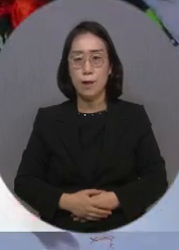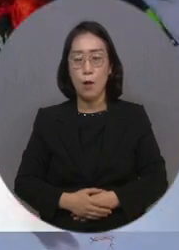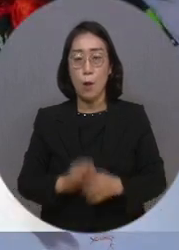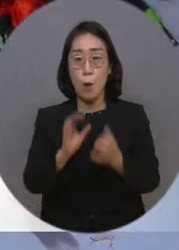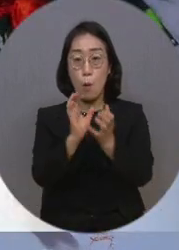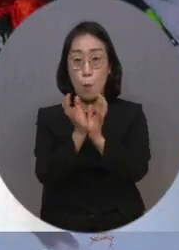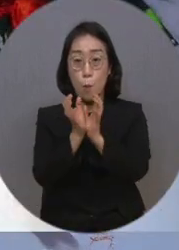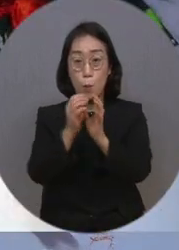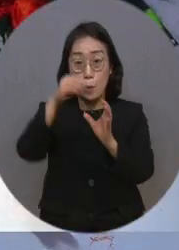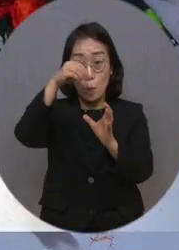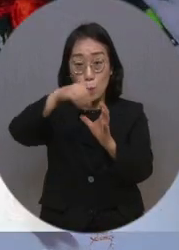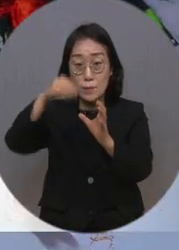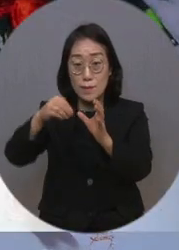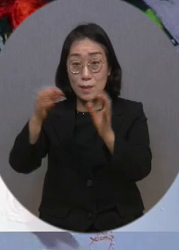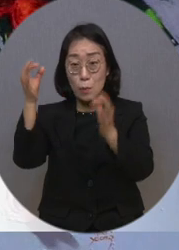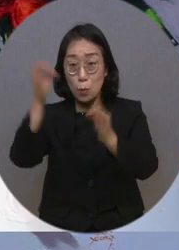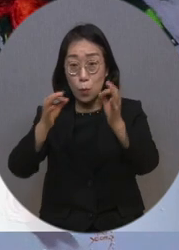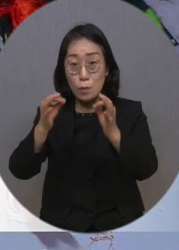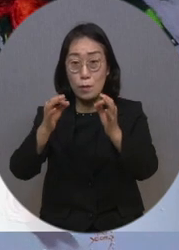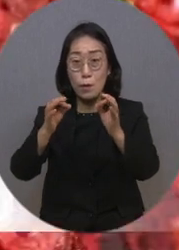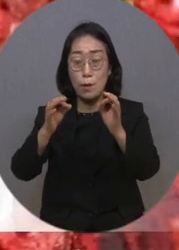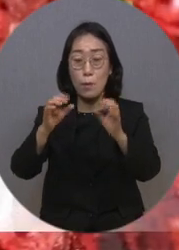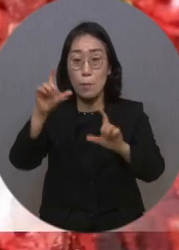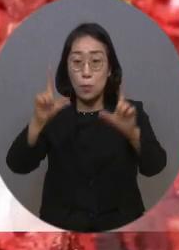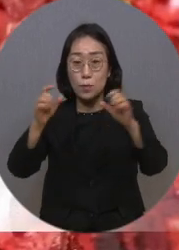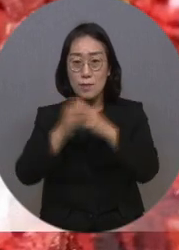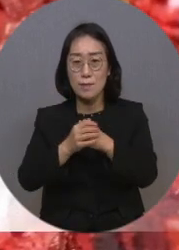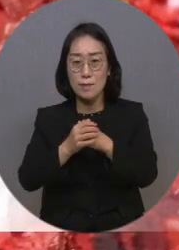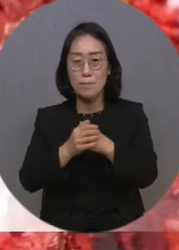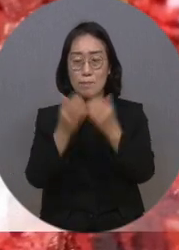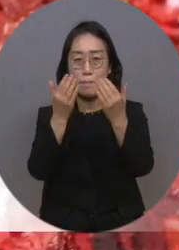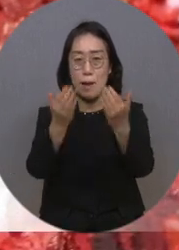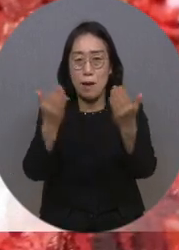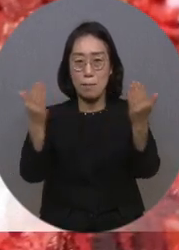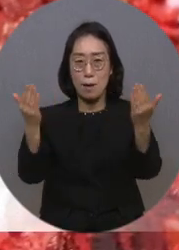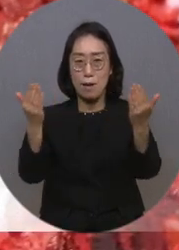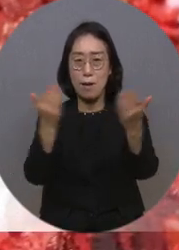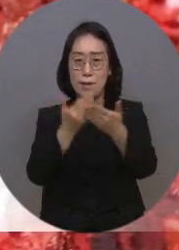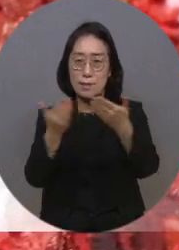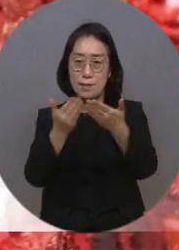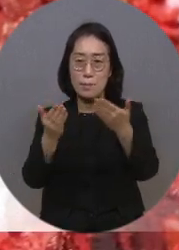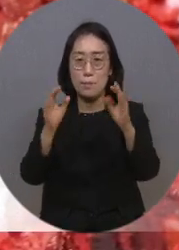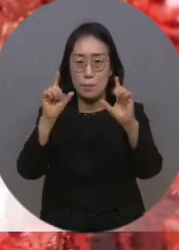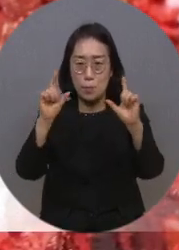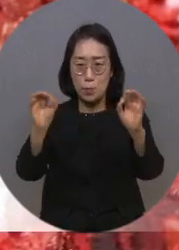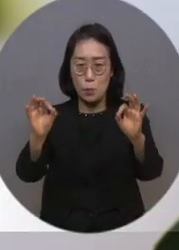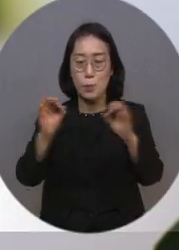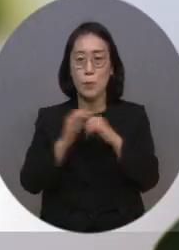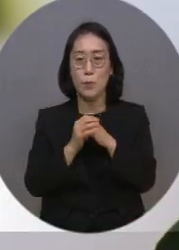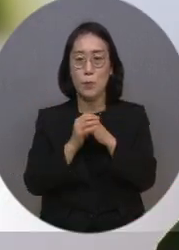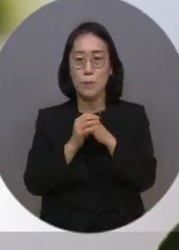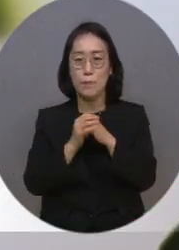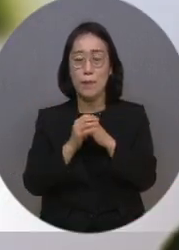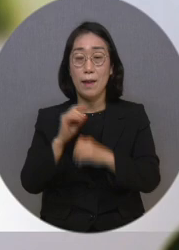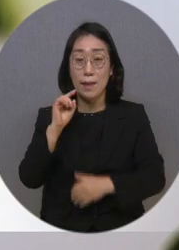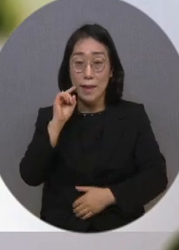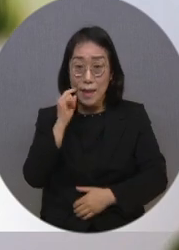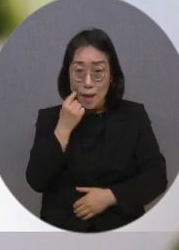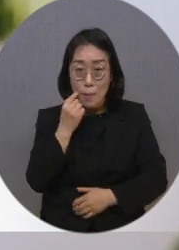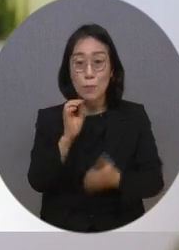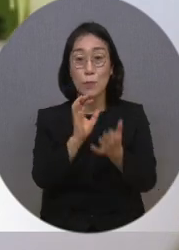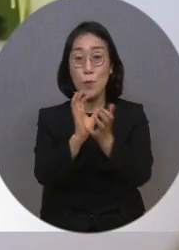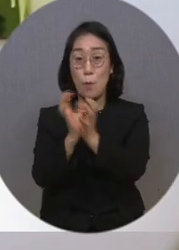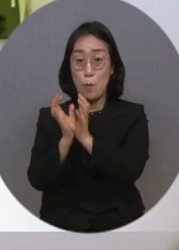꽃병에 넘칠 듯이 풍성하게 담긴 꽃들이 캔버스를 가득 채웠습니다 아름답게